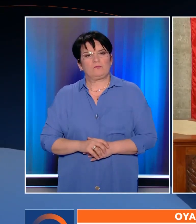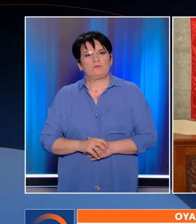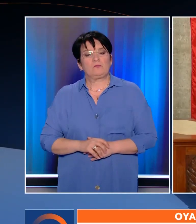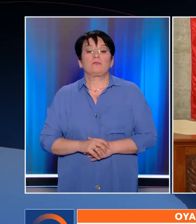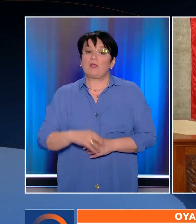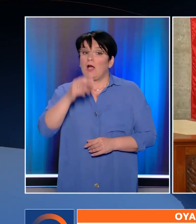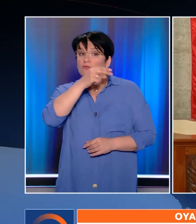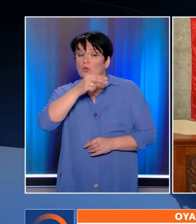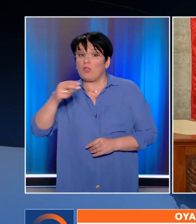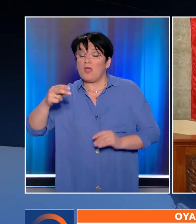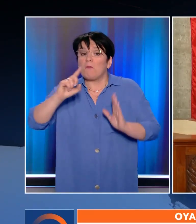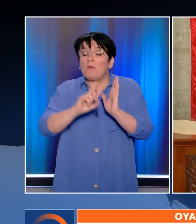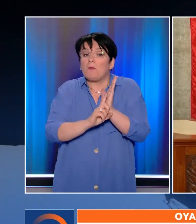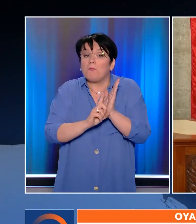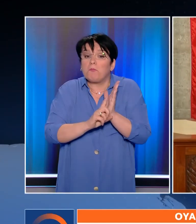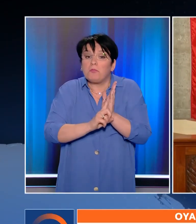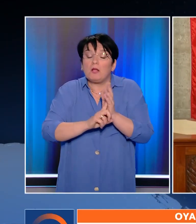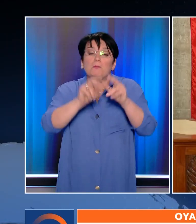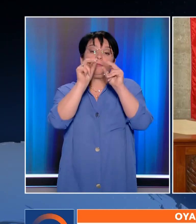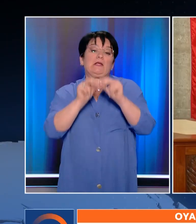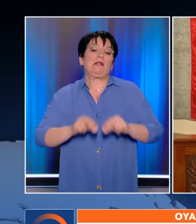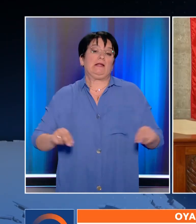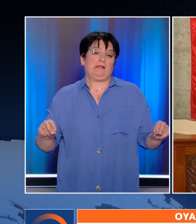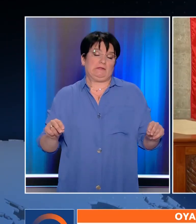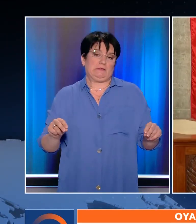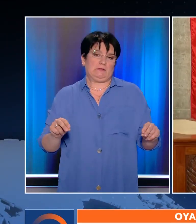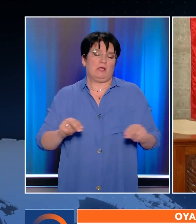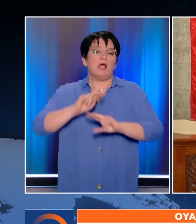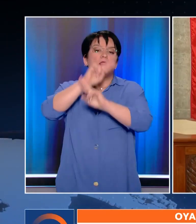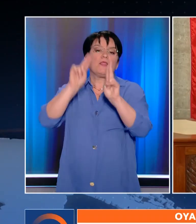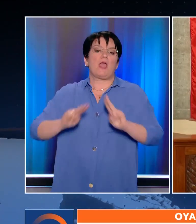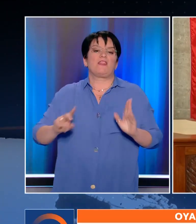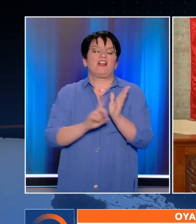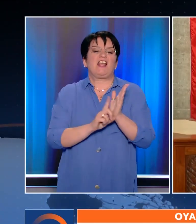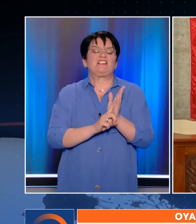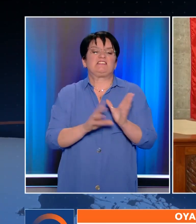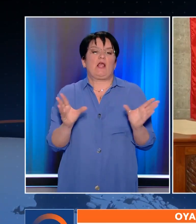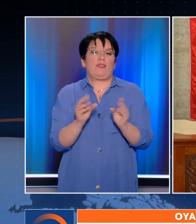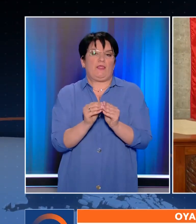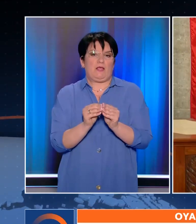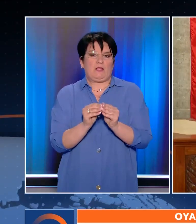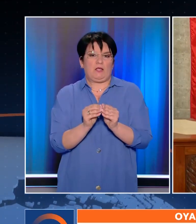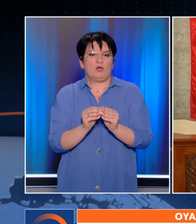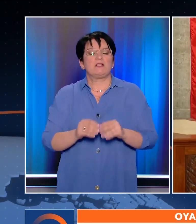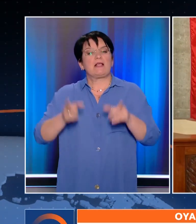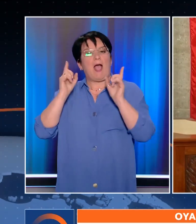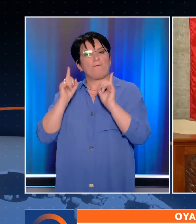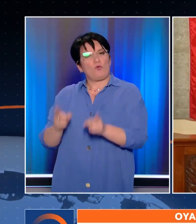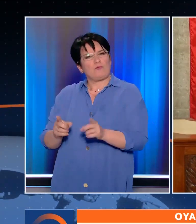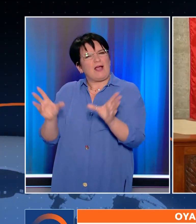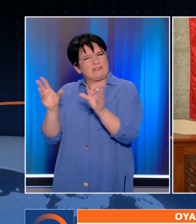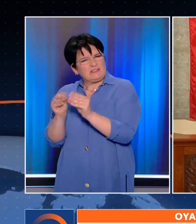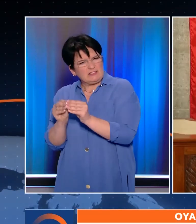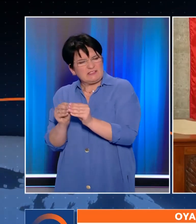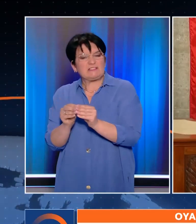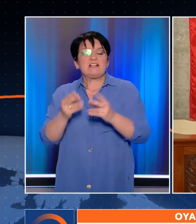Είναι ένα θέμα το οποίο πρέπει να επιληθεί στο πλαίσιο του διεθνούς δικαίου και βάσει των σχετικών αποφάσεων